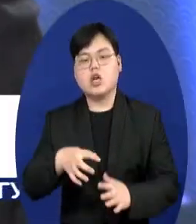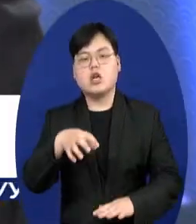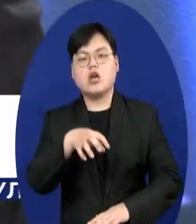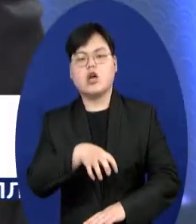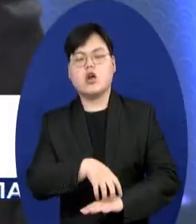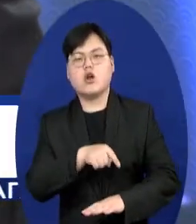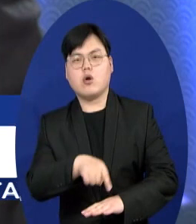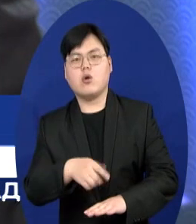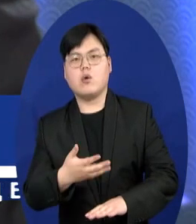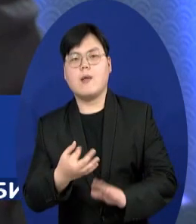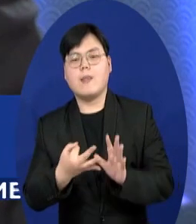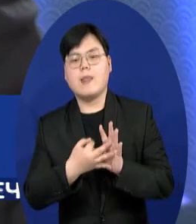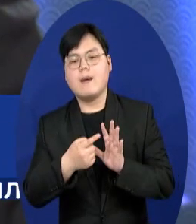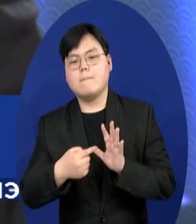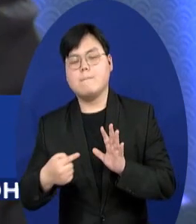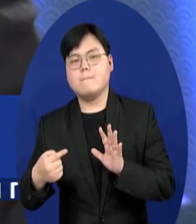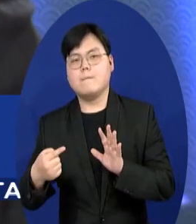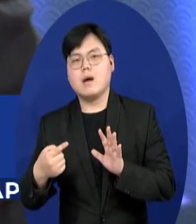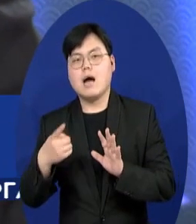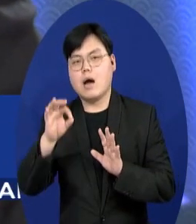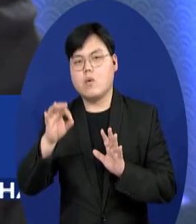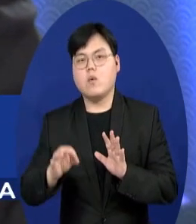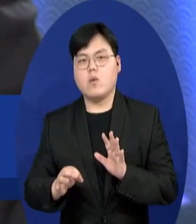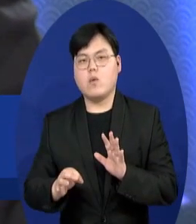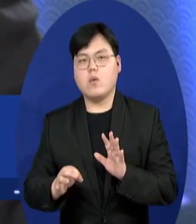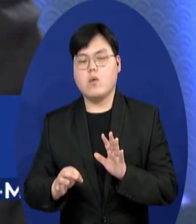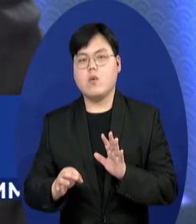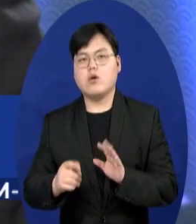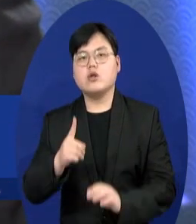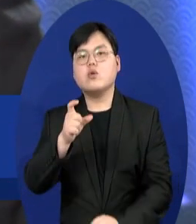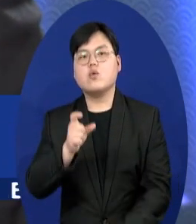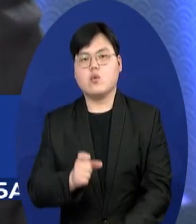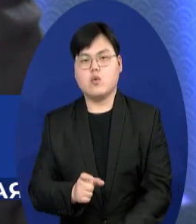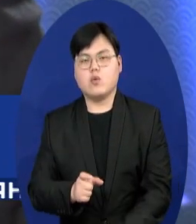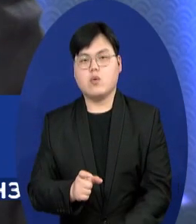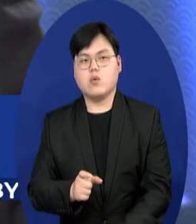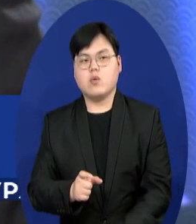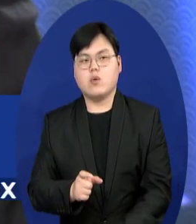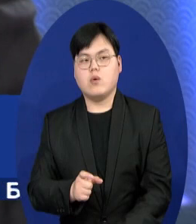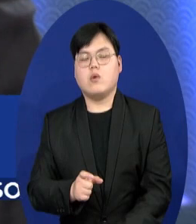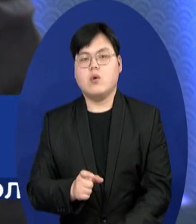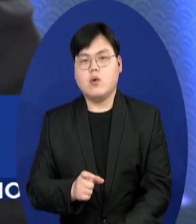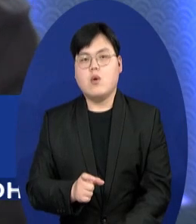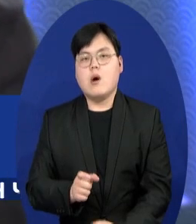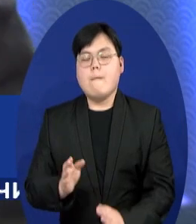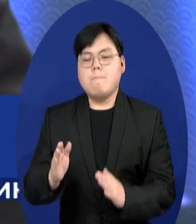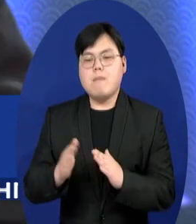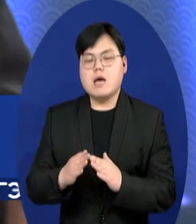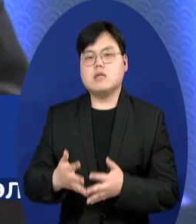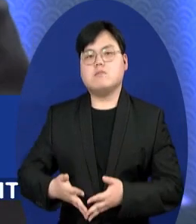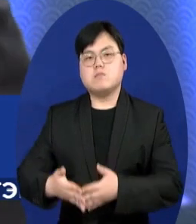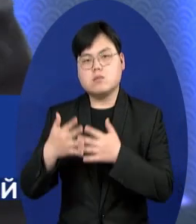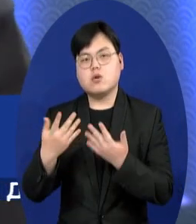бол 8-аас 10 байждаг нэг хүний хэрэглээ хоногт. А байшин хороолт